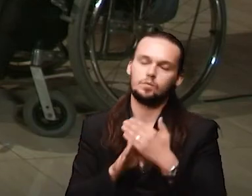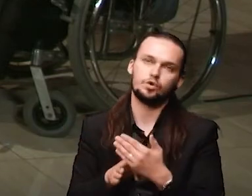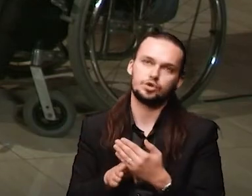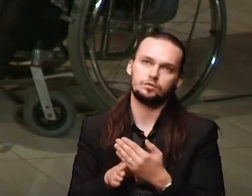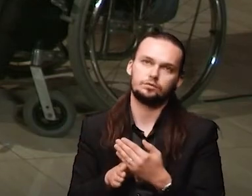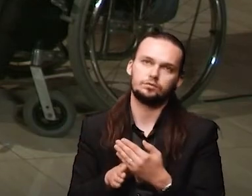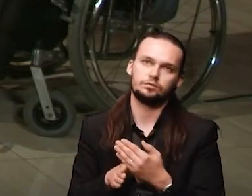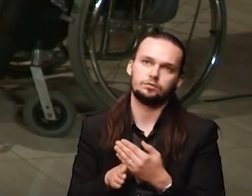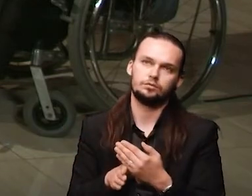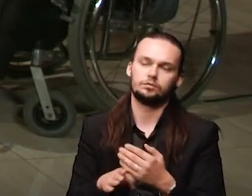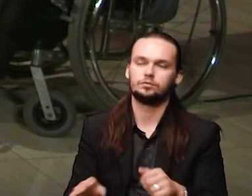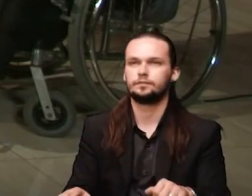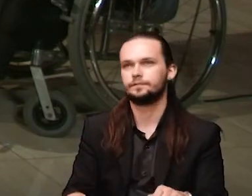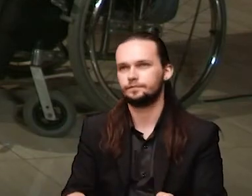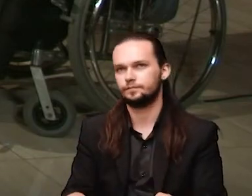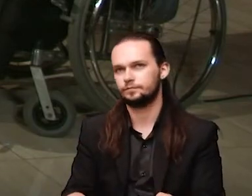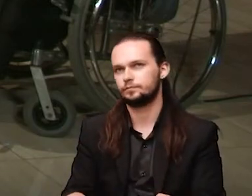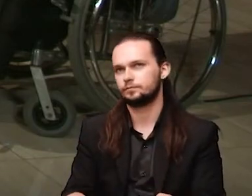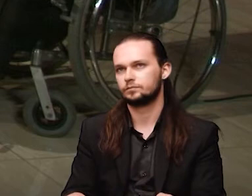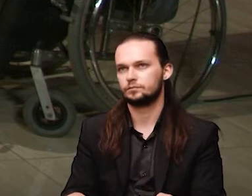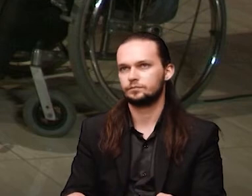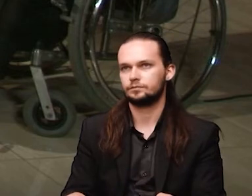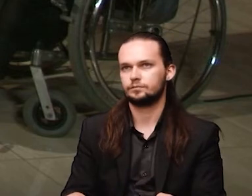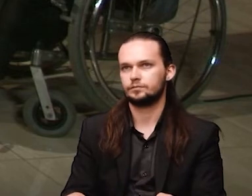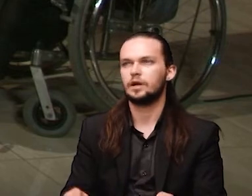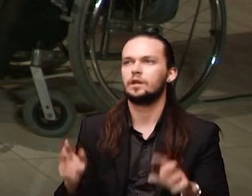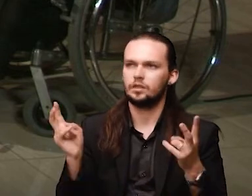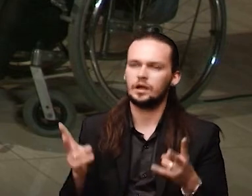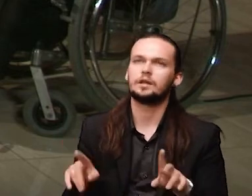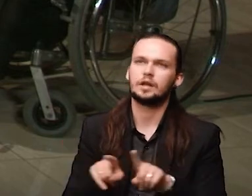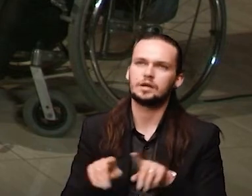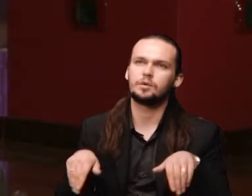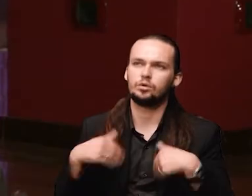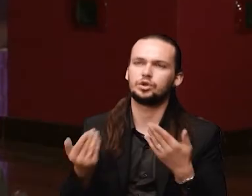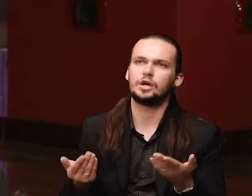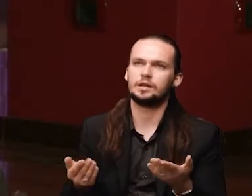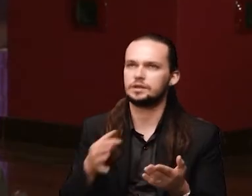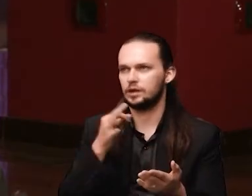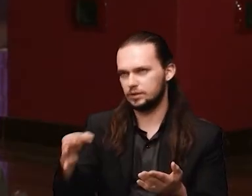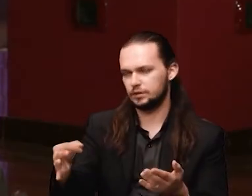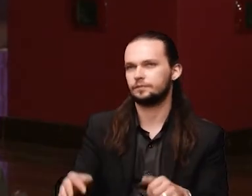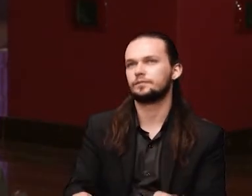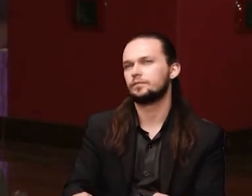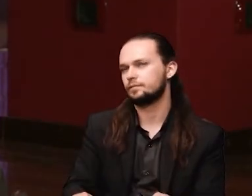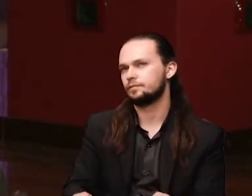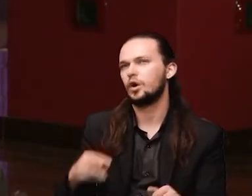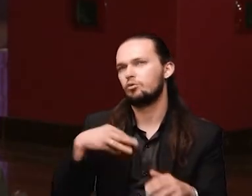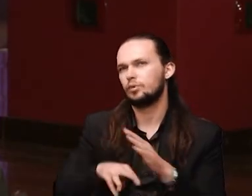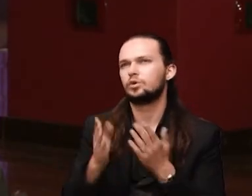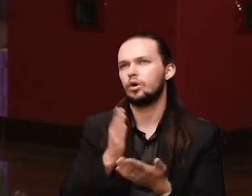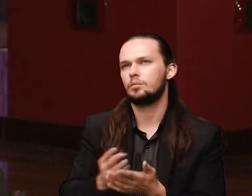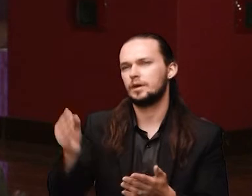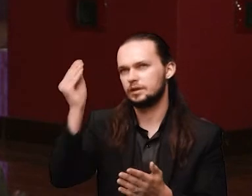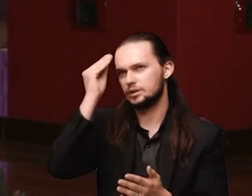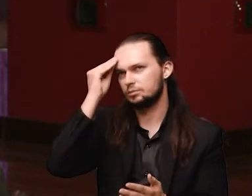коляской, подстраховать, чтобы он не упал, случись что, да? Да. Надо, наверное, такие предложения тоже будет вносить. Ну, вообще, мне кажется,